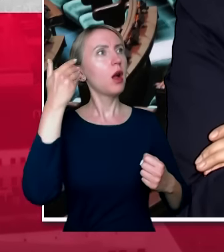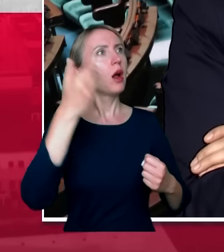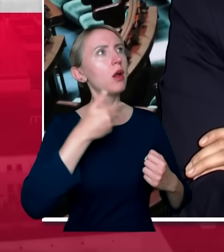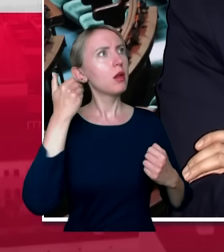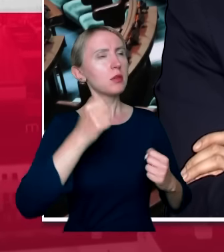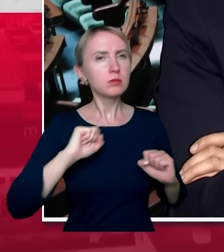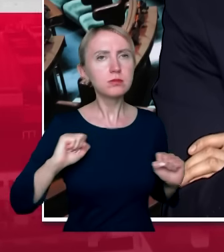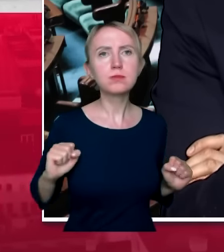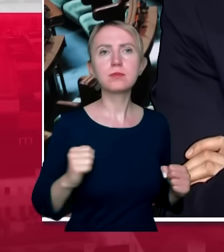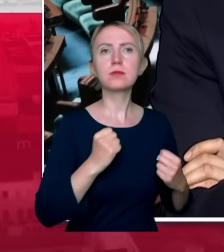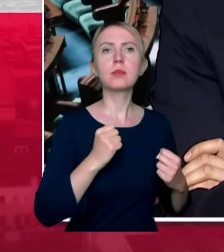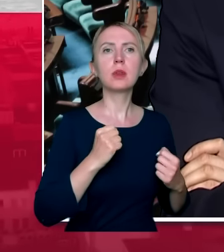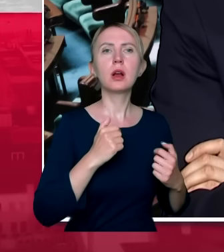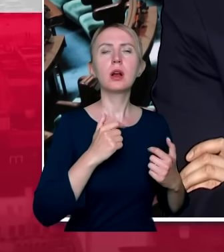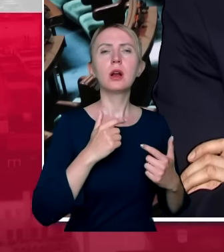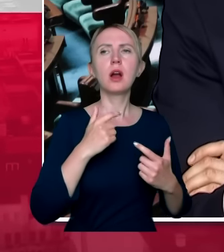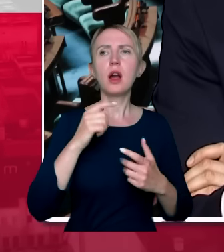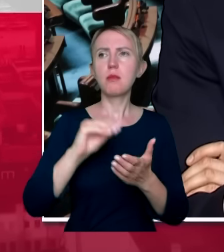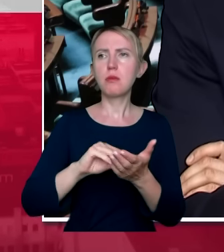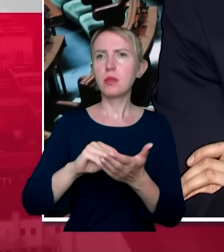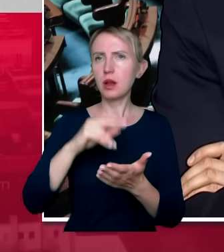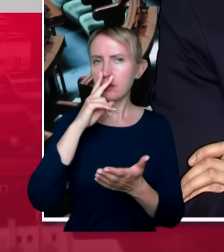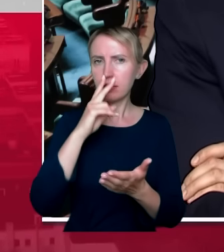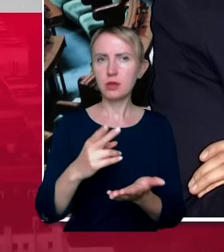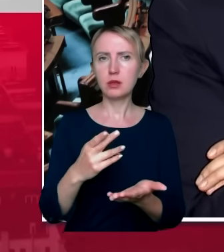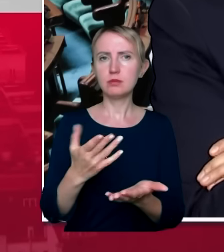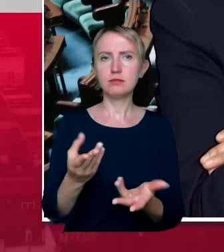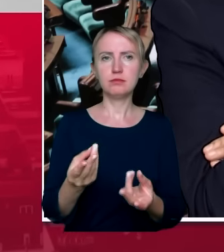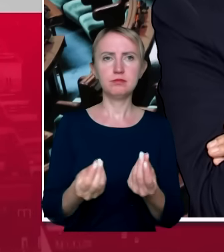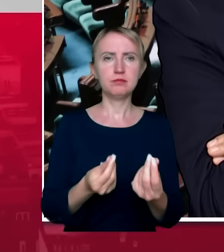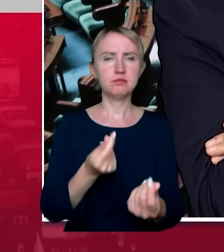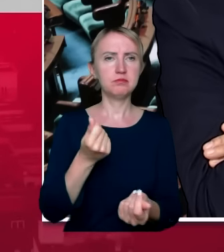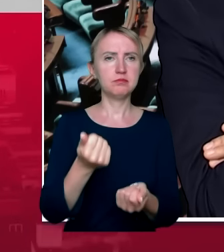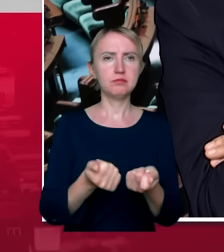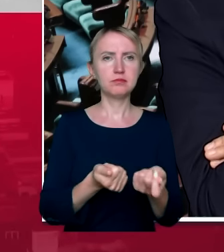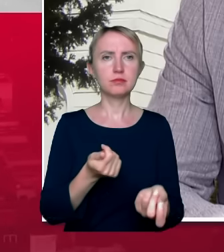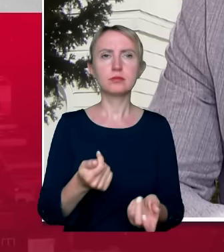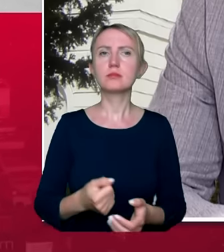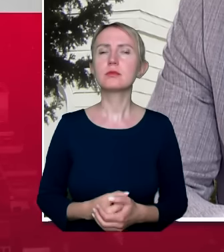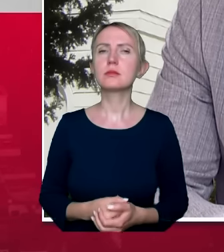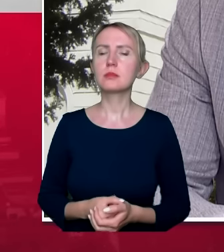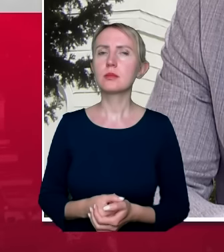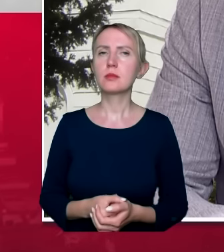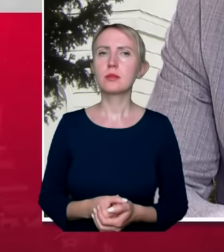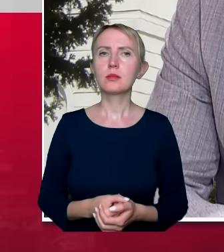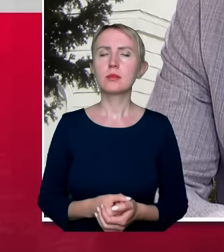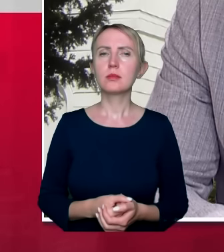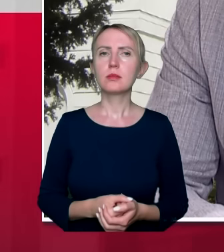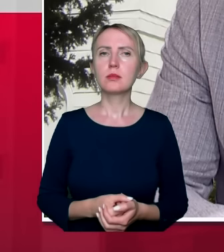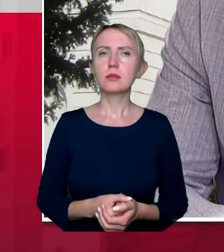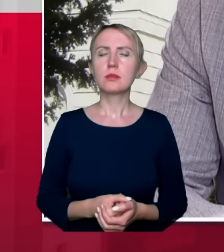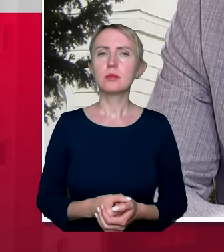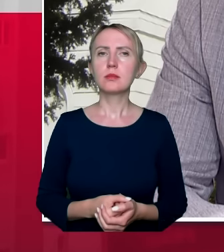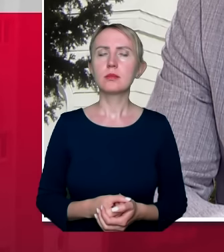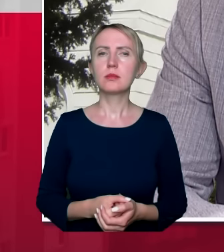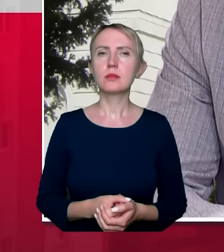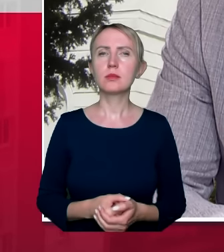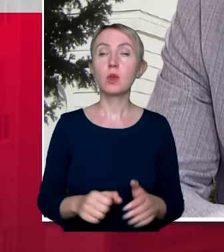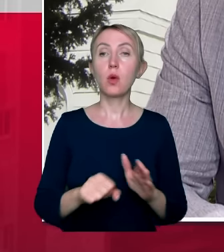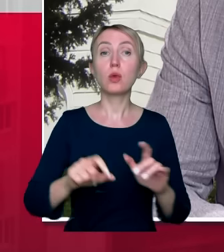buńczuczne, a działania są jakby takie miękkie. Panie redaktorze, panie pośle, no przecież od